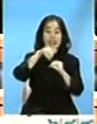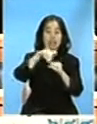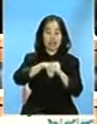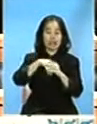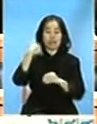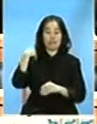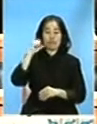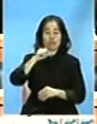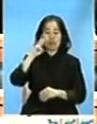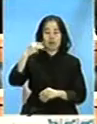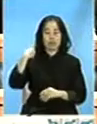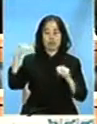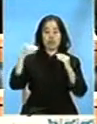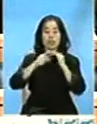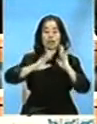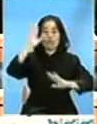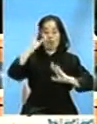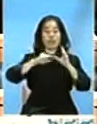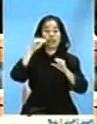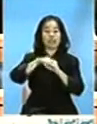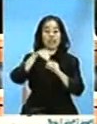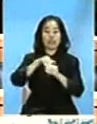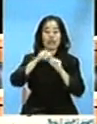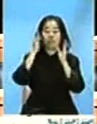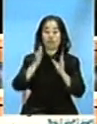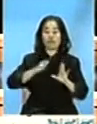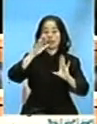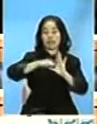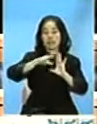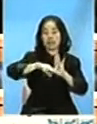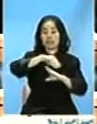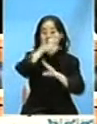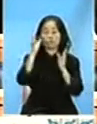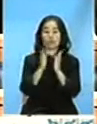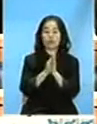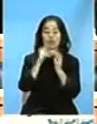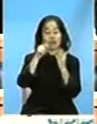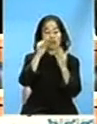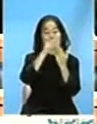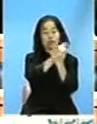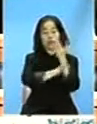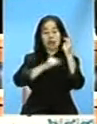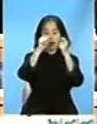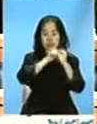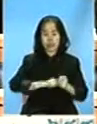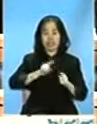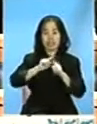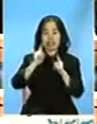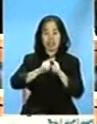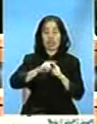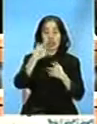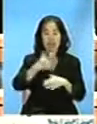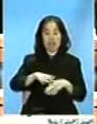ามีสิทธิ์ออกเสียงลงคะแนนเลือกตั้งผู้สมัครรับเลือกตั้งในเขตประเทศและให้ผู้สมัครรับ